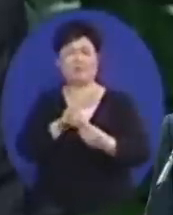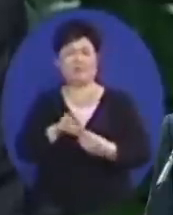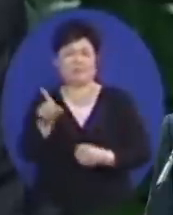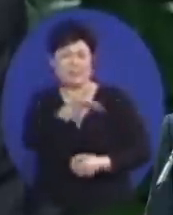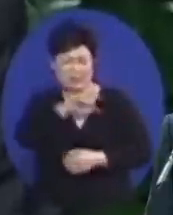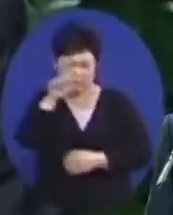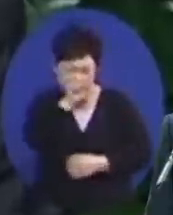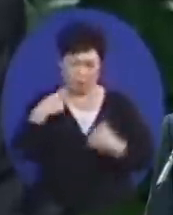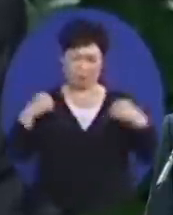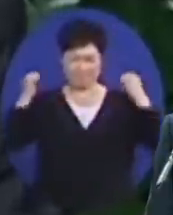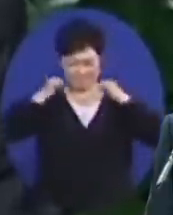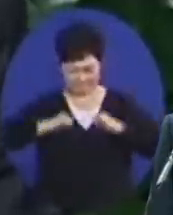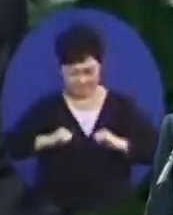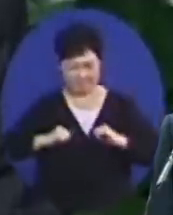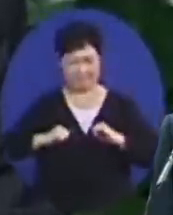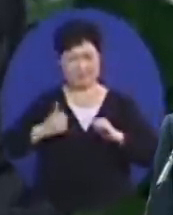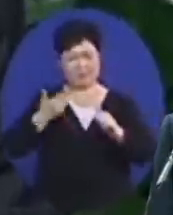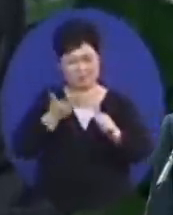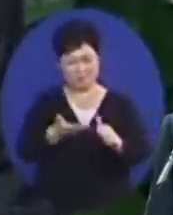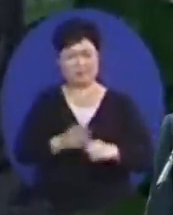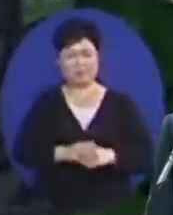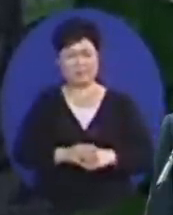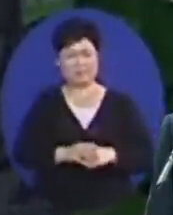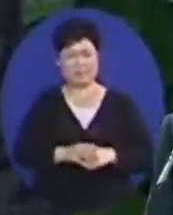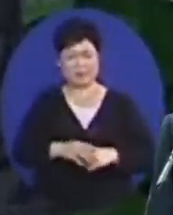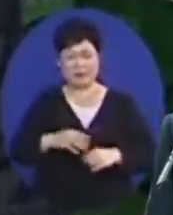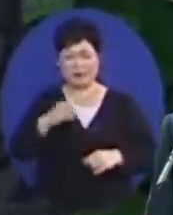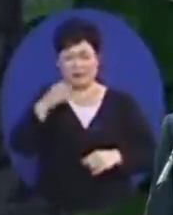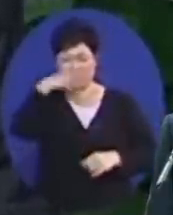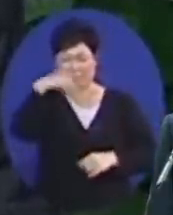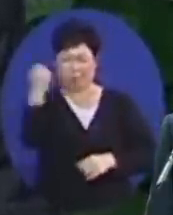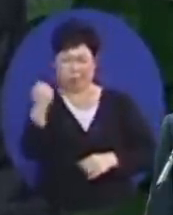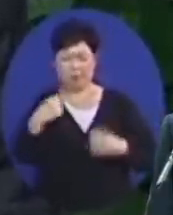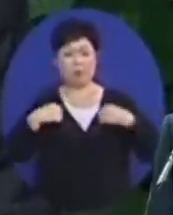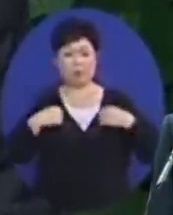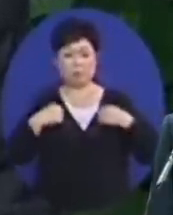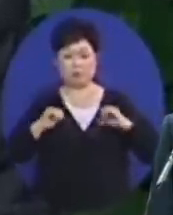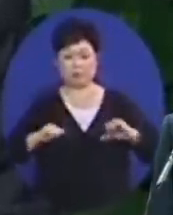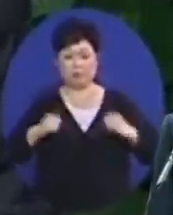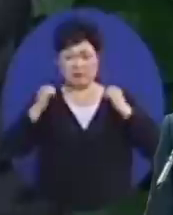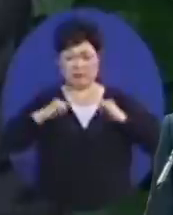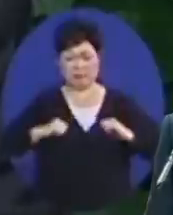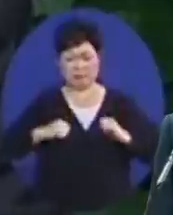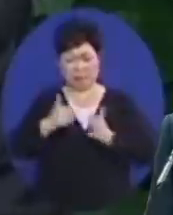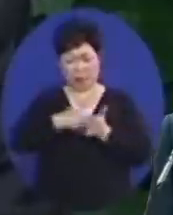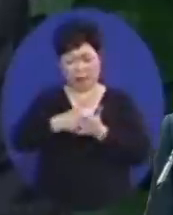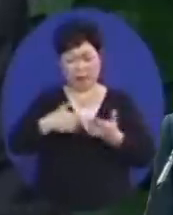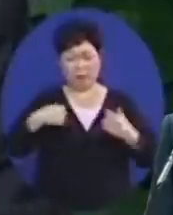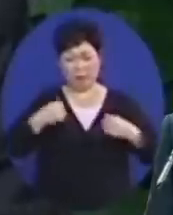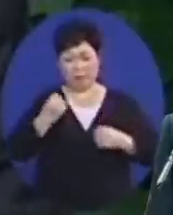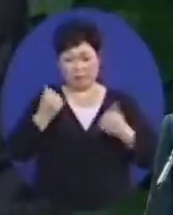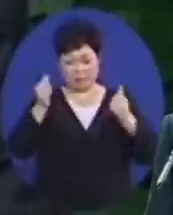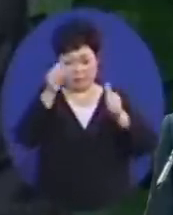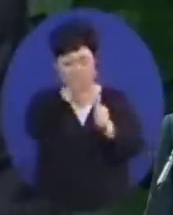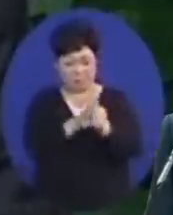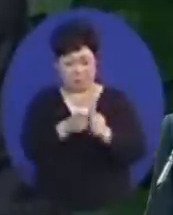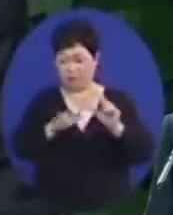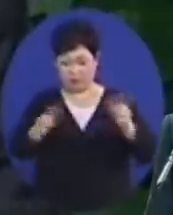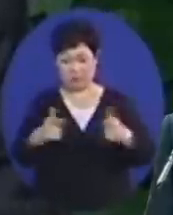제일 좋은 옷을 갖다 입혀라. 흘무리한 옷도 아닙니다. 입다가 버린 옷도 아닙니다. 제일 좋은 옷을 갖다 입혀라.